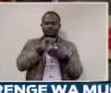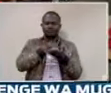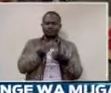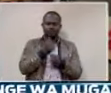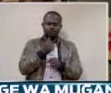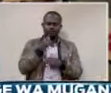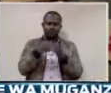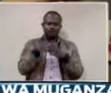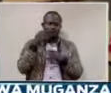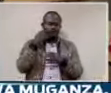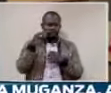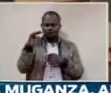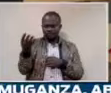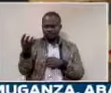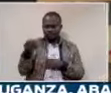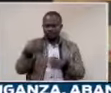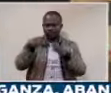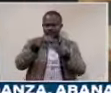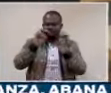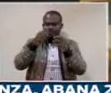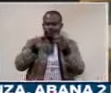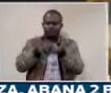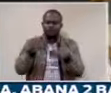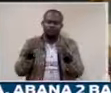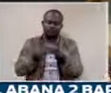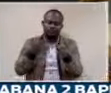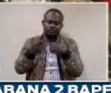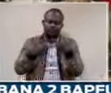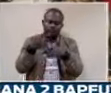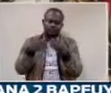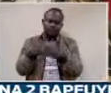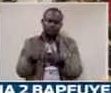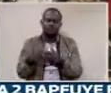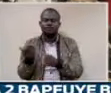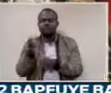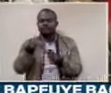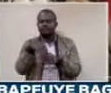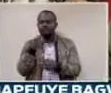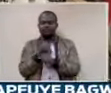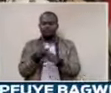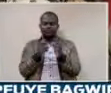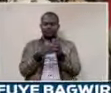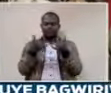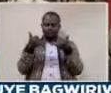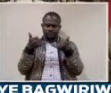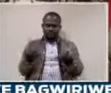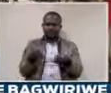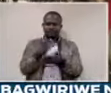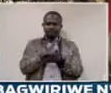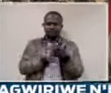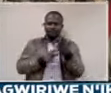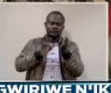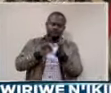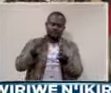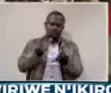abakozi mu kwezi kwa kane, byababwiraga ko imirimo niyongera gusubukurwa bazasubira mu kazi. Kuri ubu hari abamaze